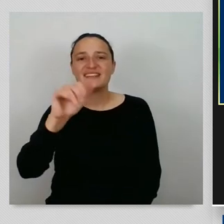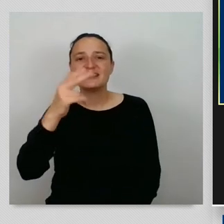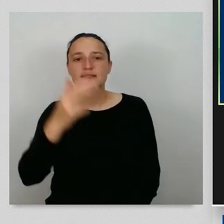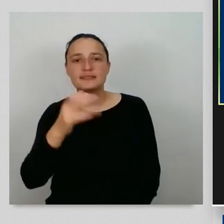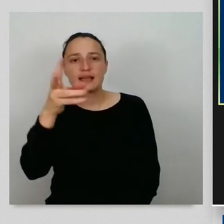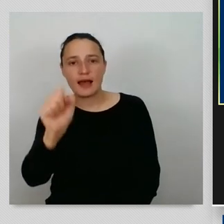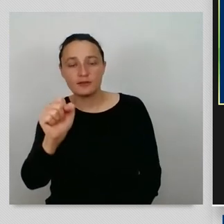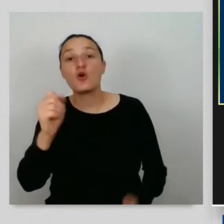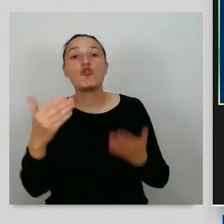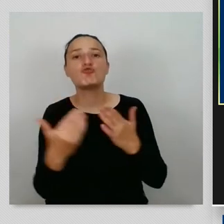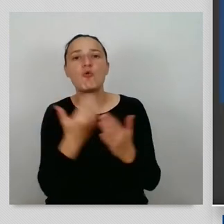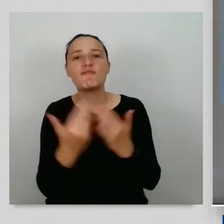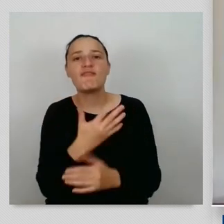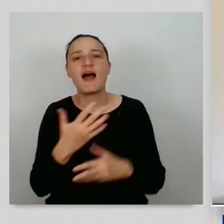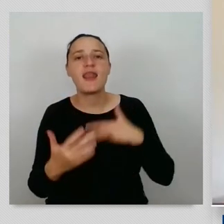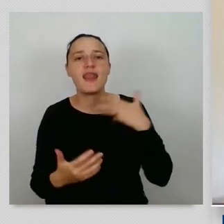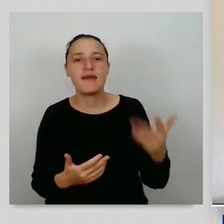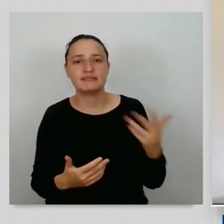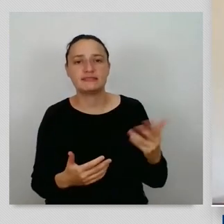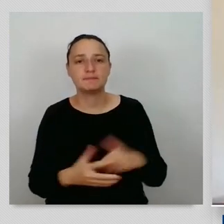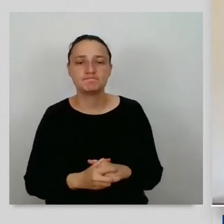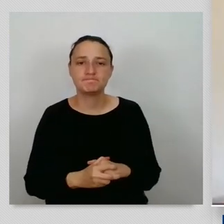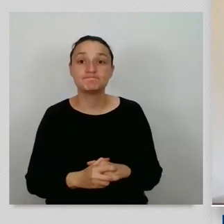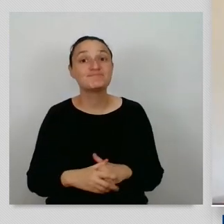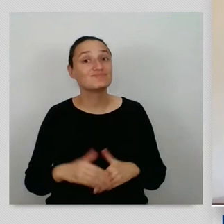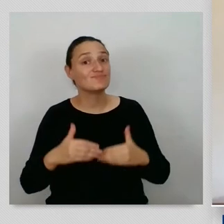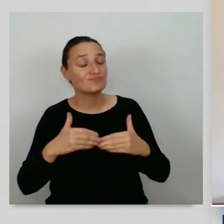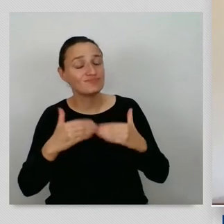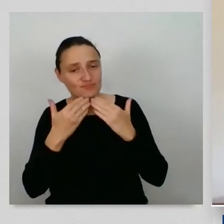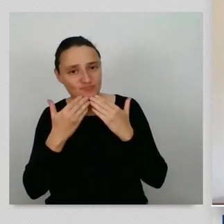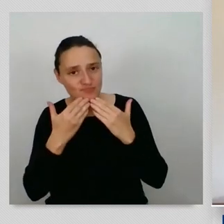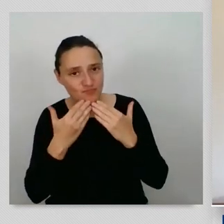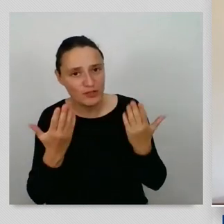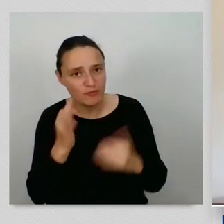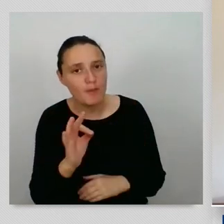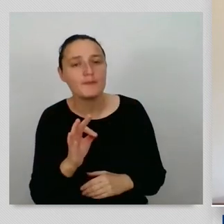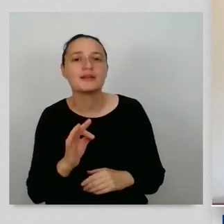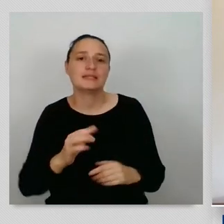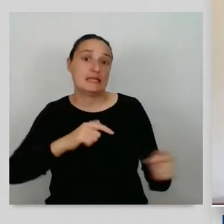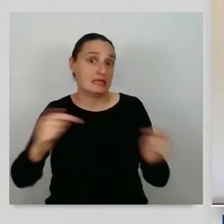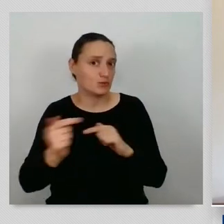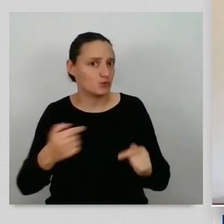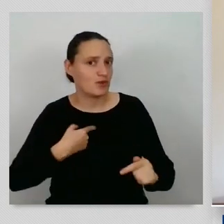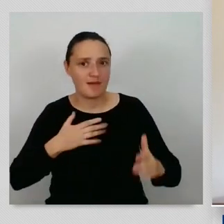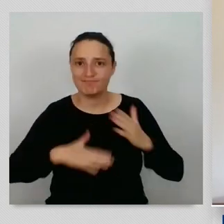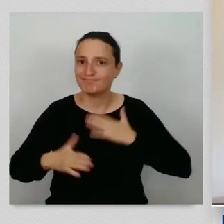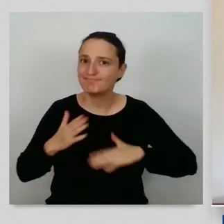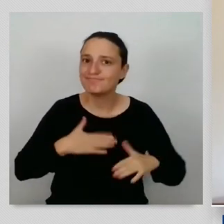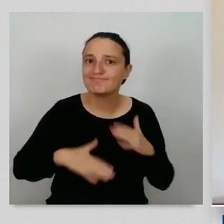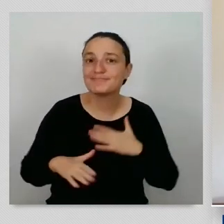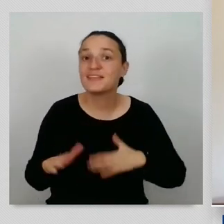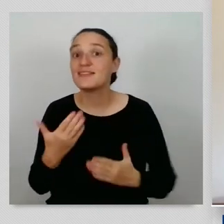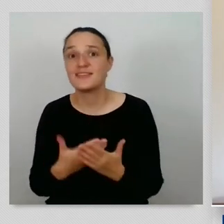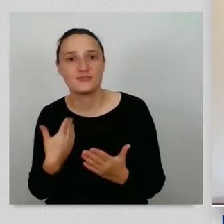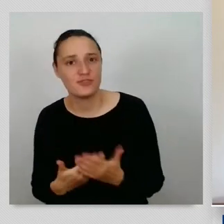Zapraszam. Dzień dobry Państwu, bardzo dziękuję za ten głos i bardzo się cieszę z tej dyskusji. Cieszę się szczególnie dlatego,